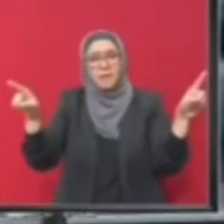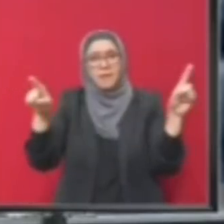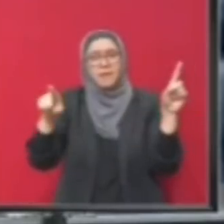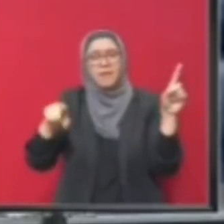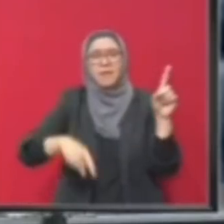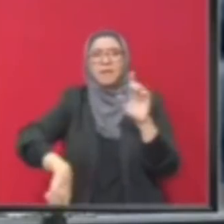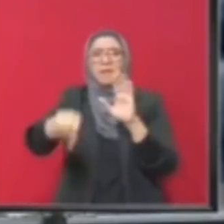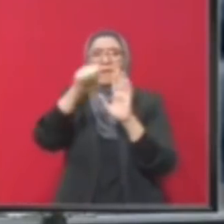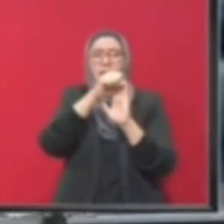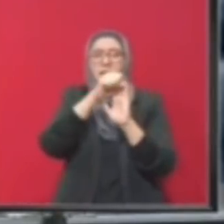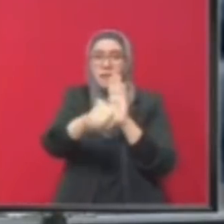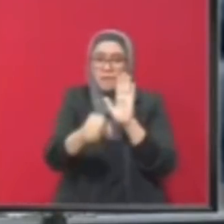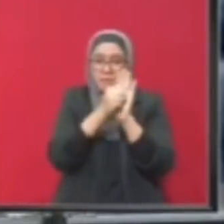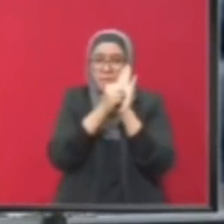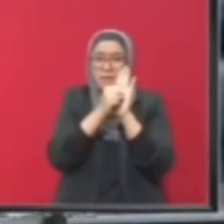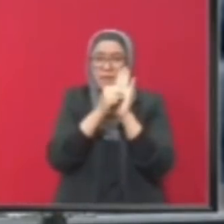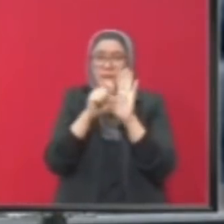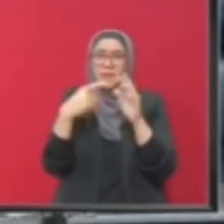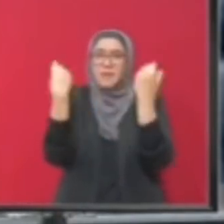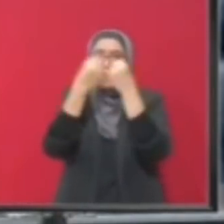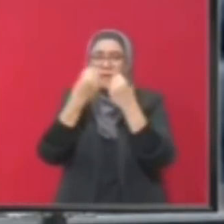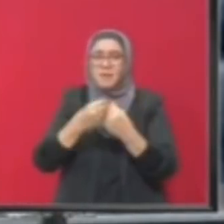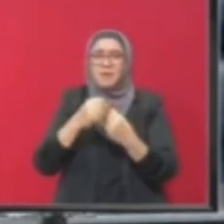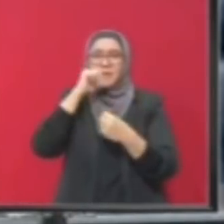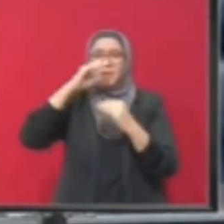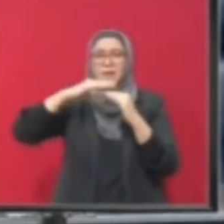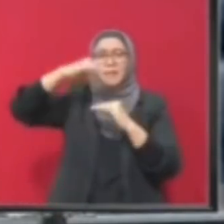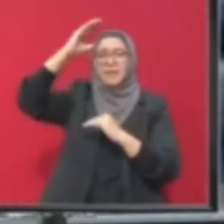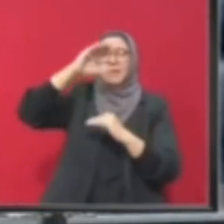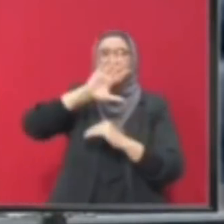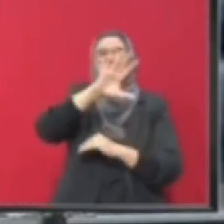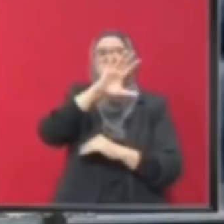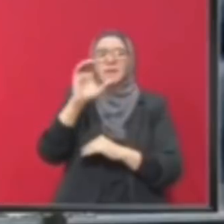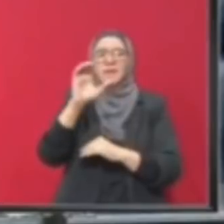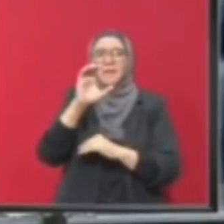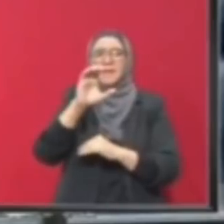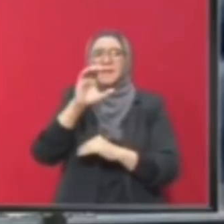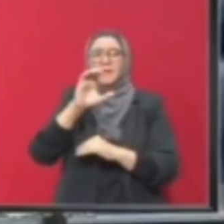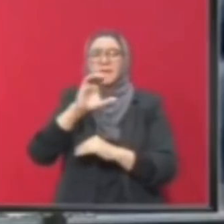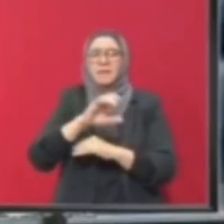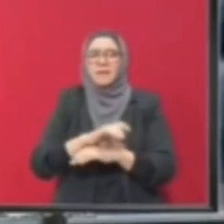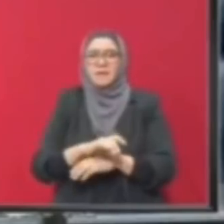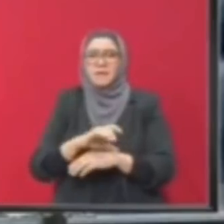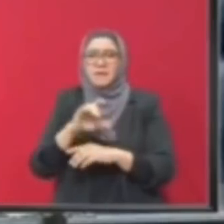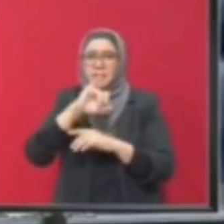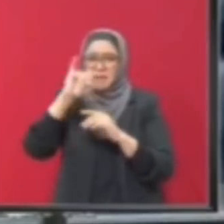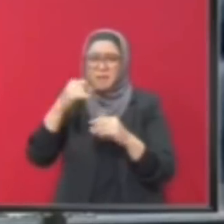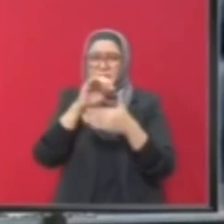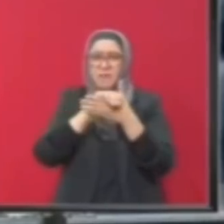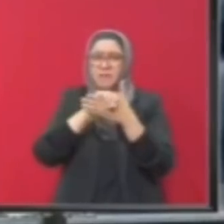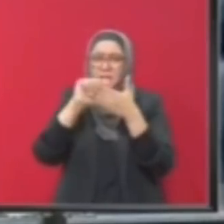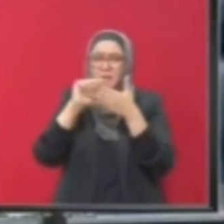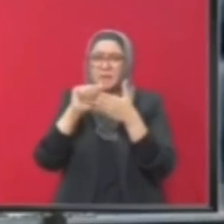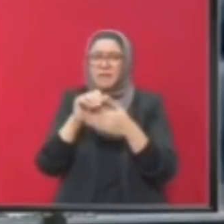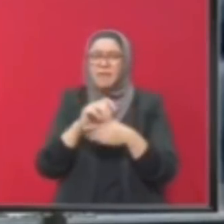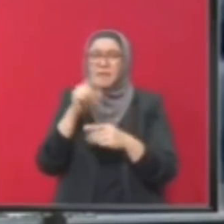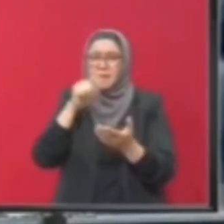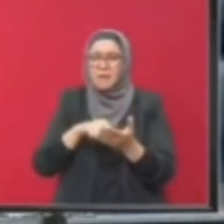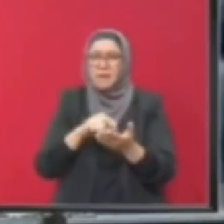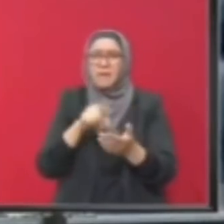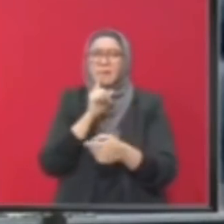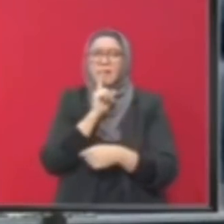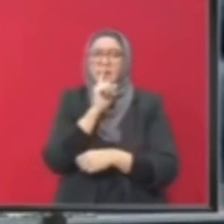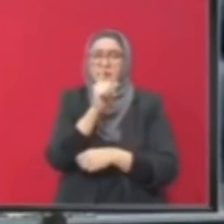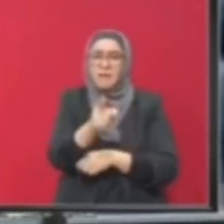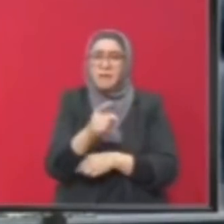jumlah pinjaman perumahan yang tidak melebihi 500 juta ringgit. Ini dapat memastikan mereka